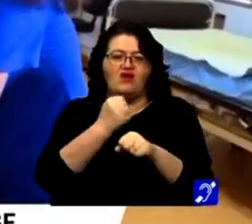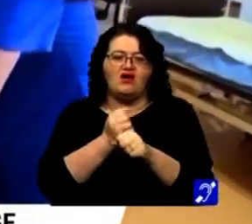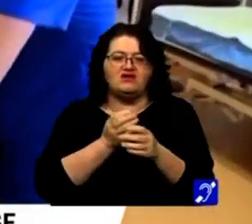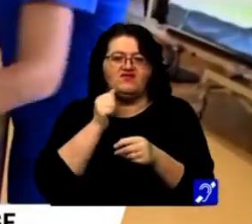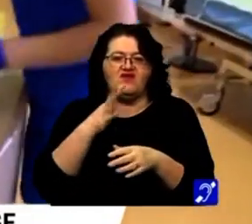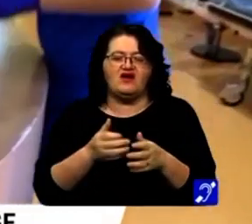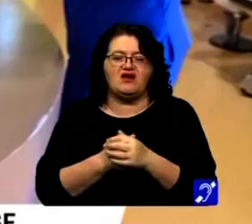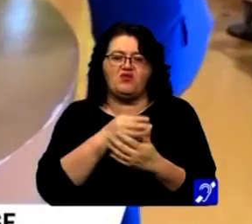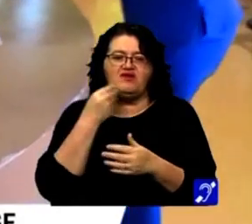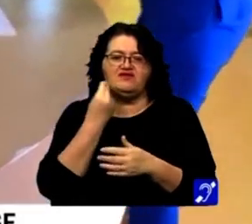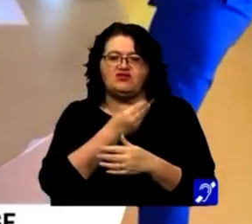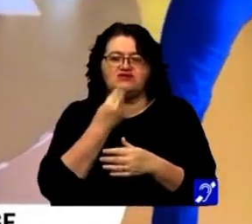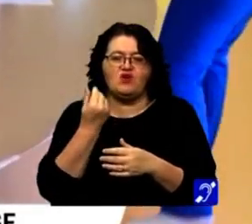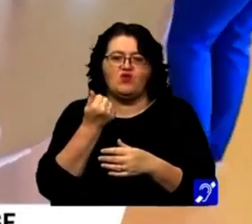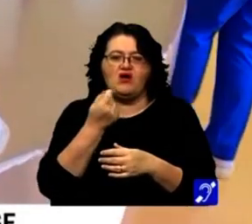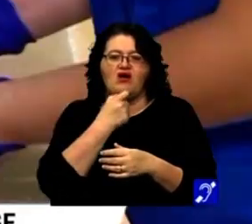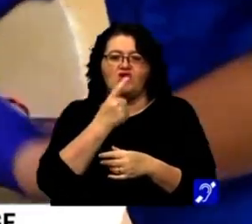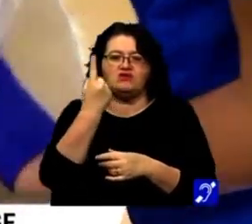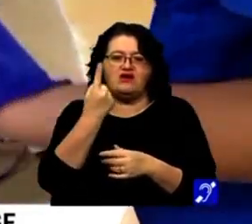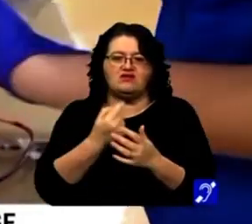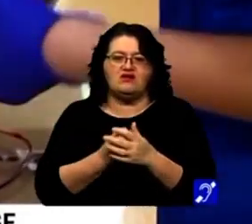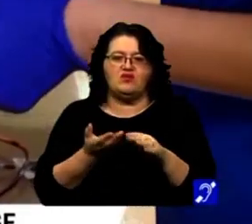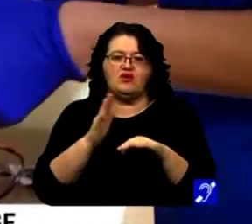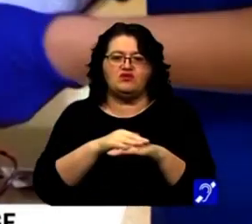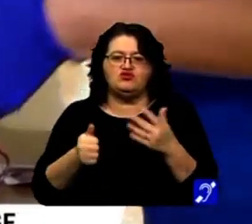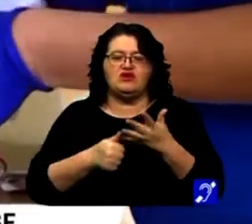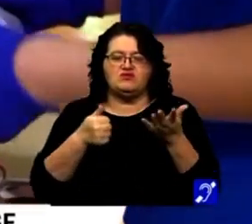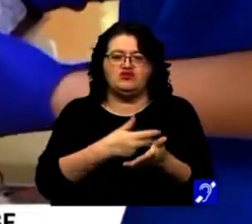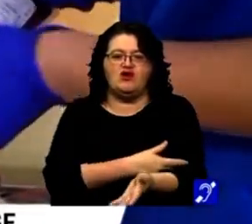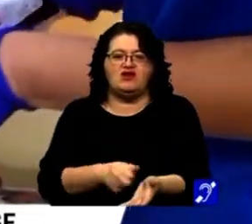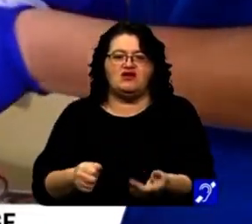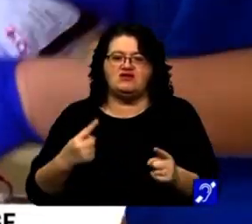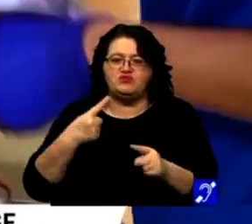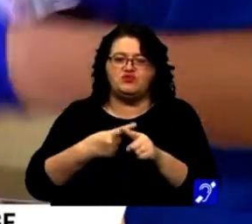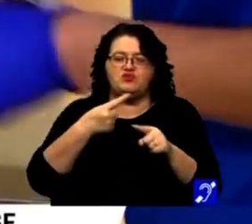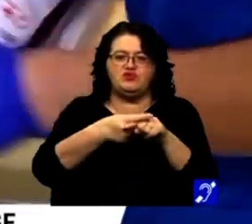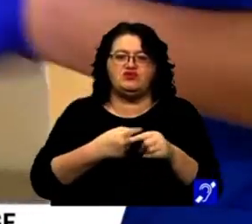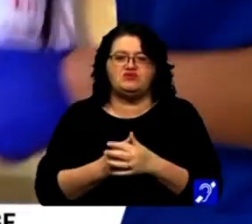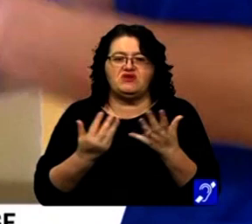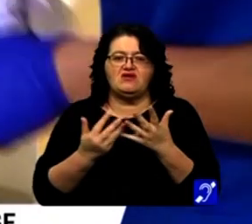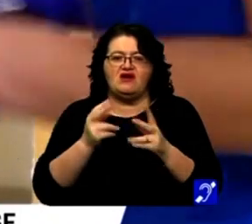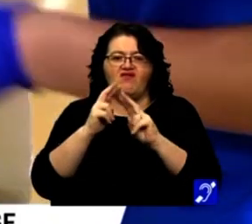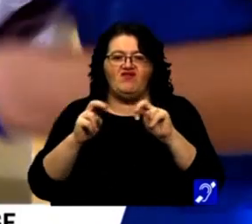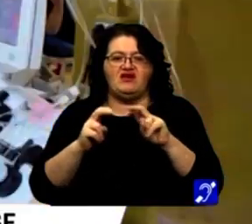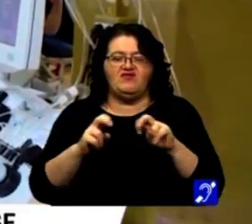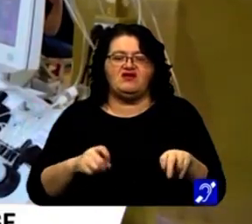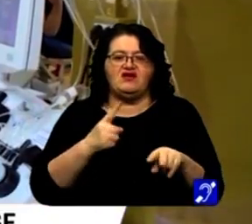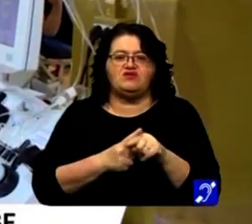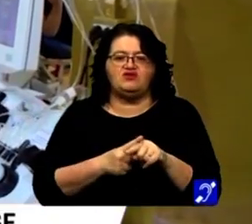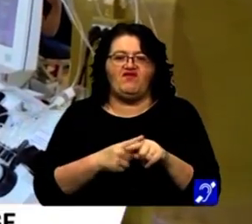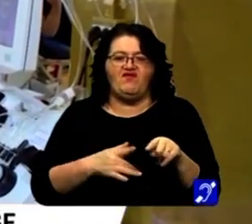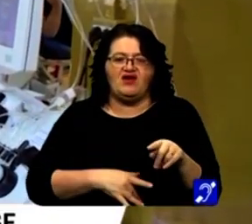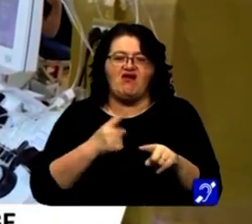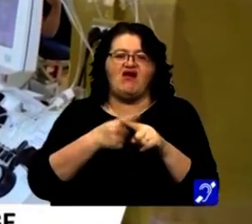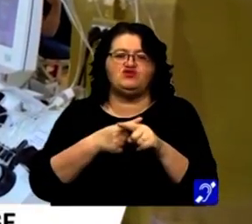fidelizați beneficiază o dată pe an de un set de 16 analize extinse, prin care verificăm și funcția